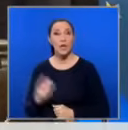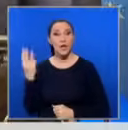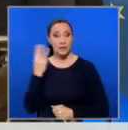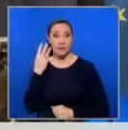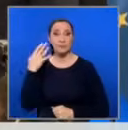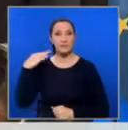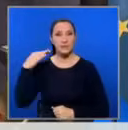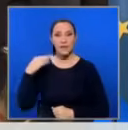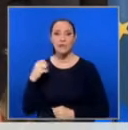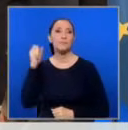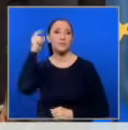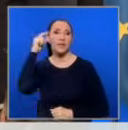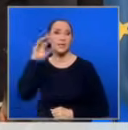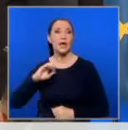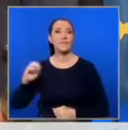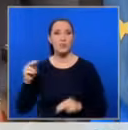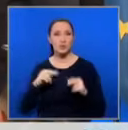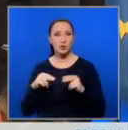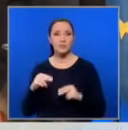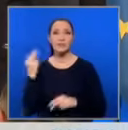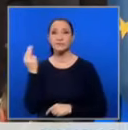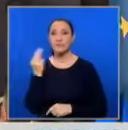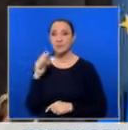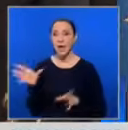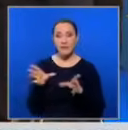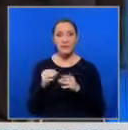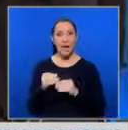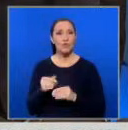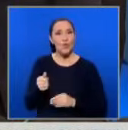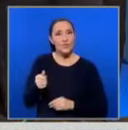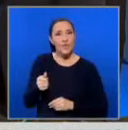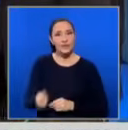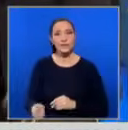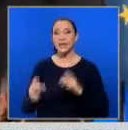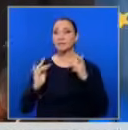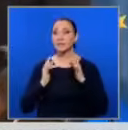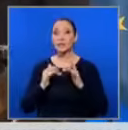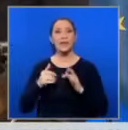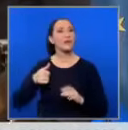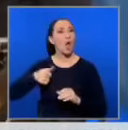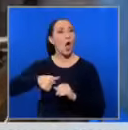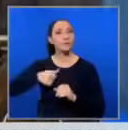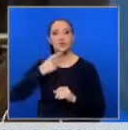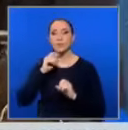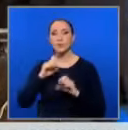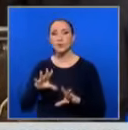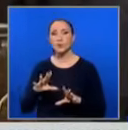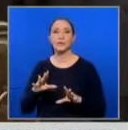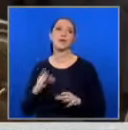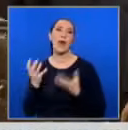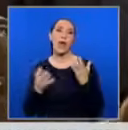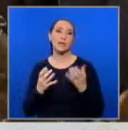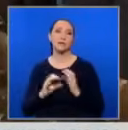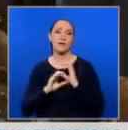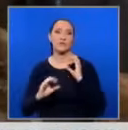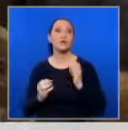Тримата президенти и председателят на Европейската комисия в Сърбия заедно натиснаха виртуалното копче за пускане на газовата връзка. Новия газопровод